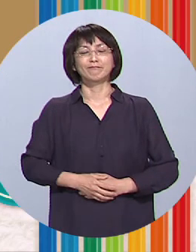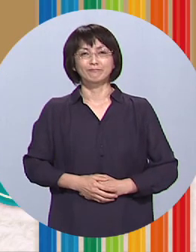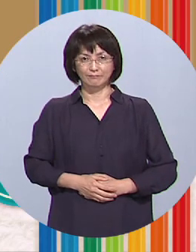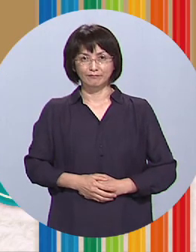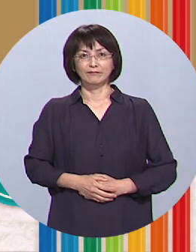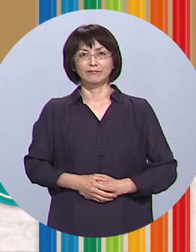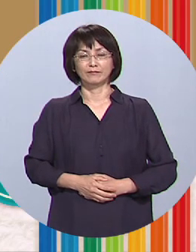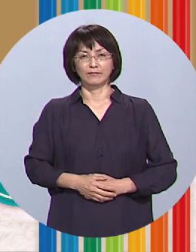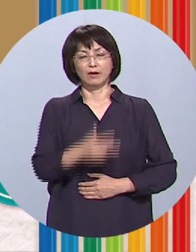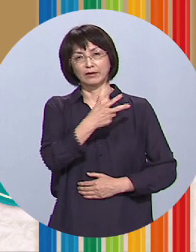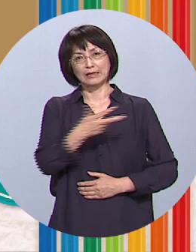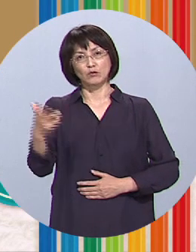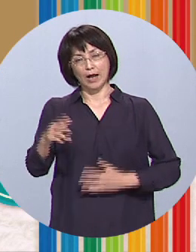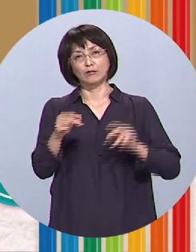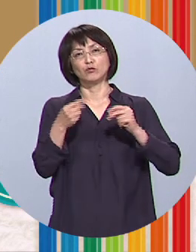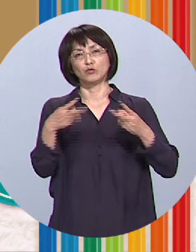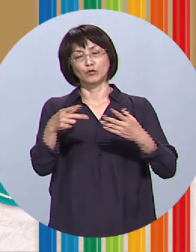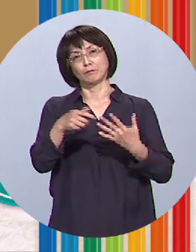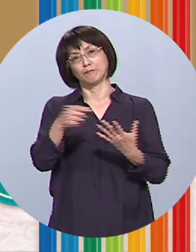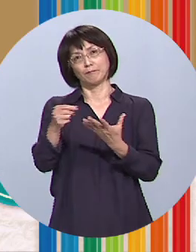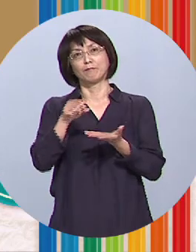以上ウィークリーピックアップでした。